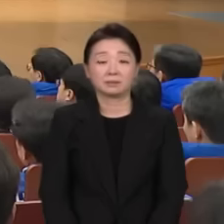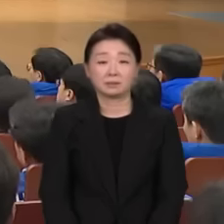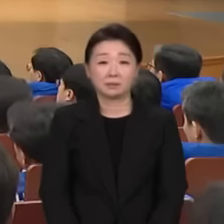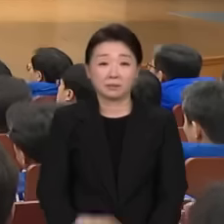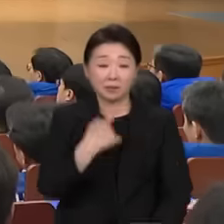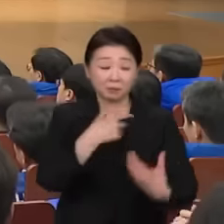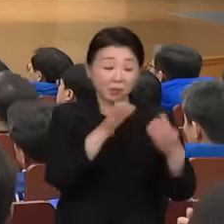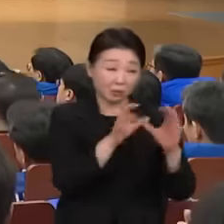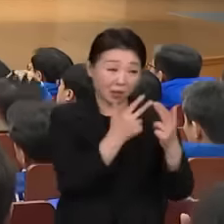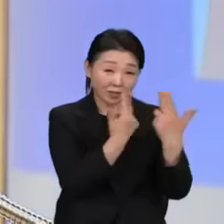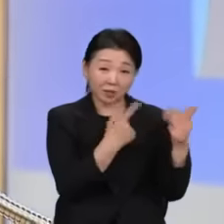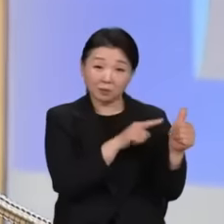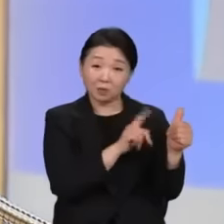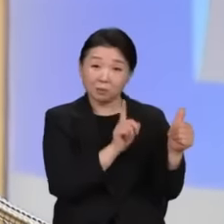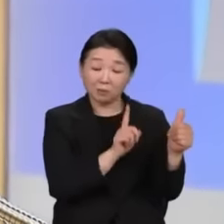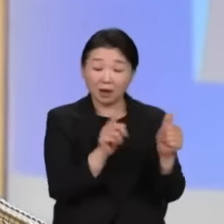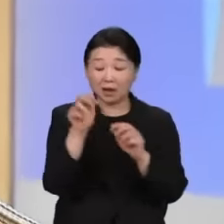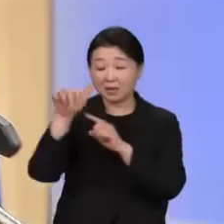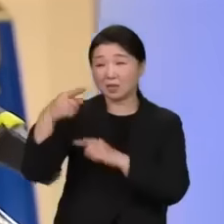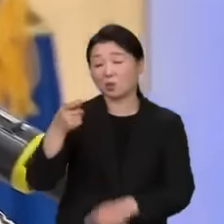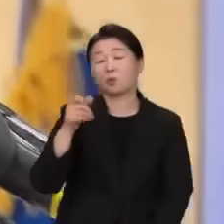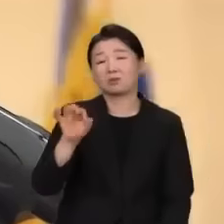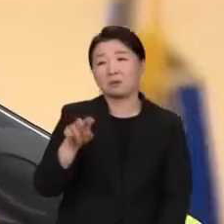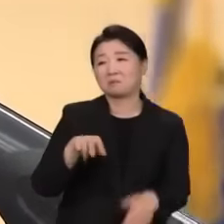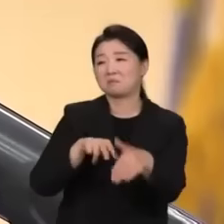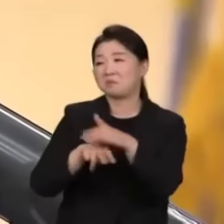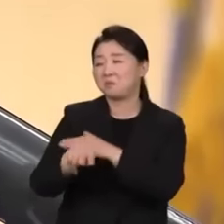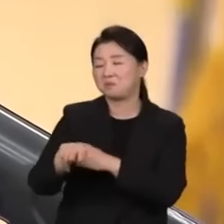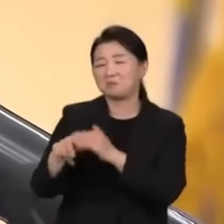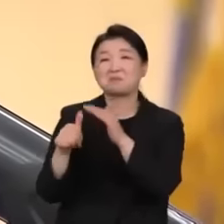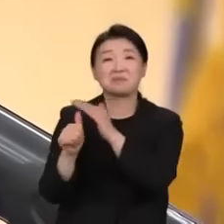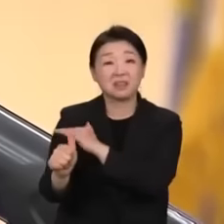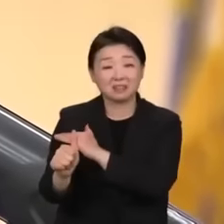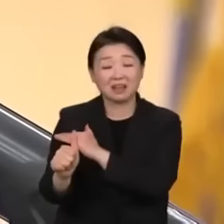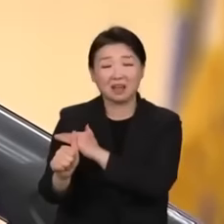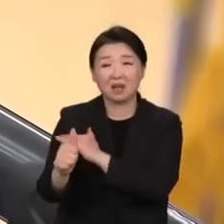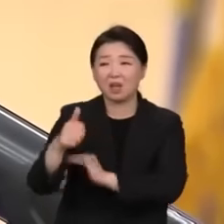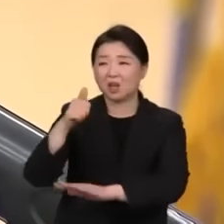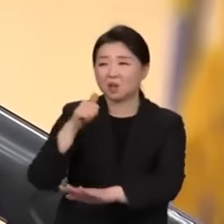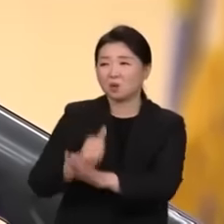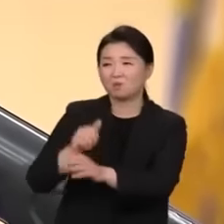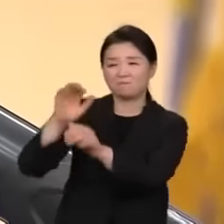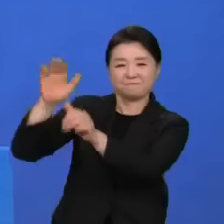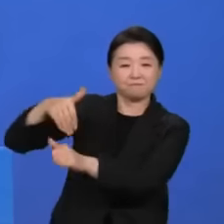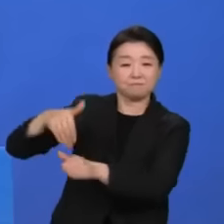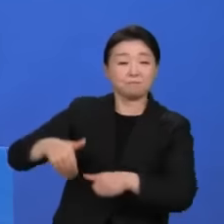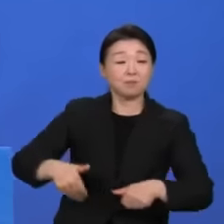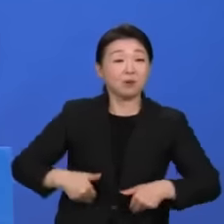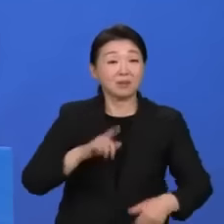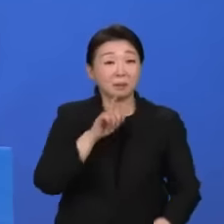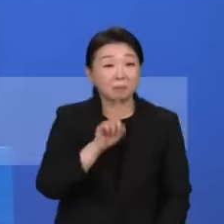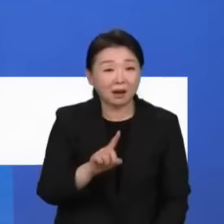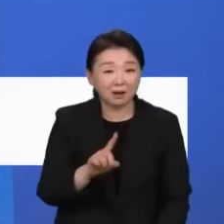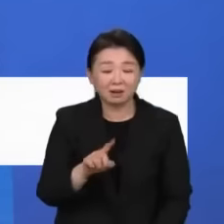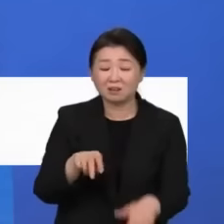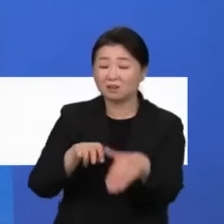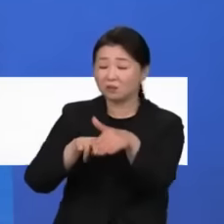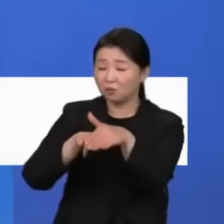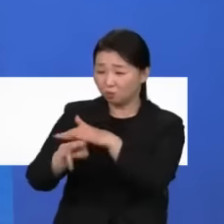민주당 이재명 대표는 이종섭 대사를 도주대사로 부르며 압송이란 표현을 여러 번 썼습니다.